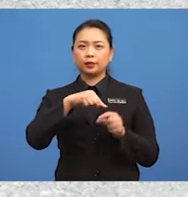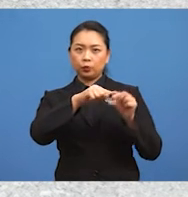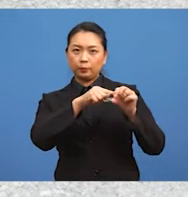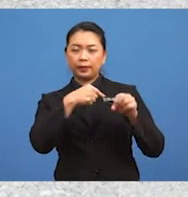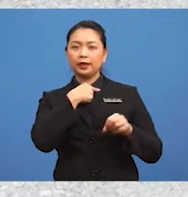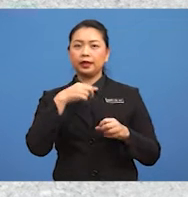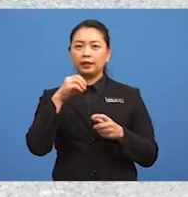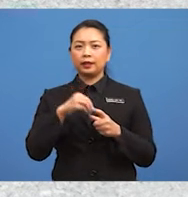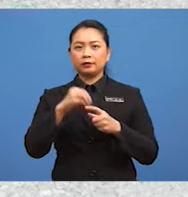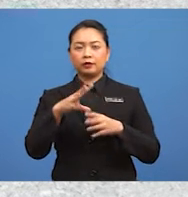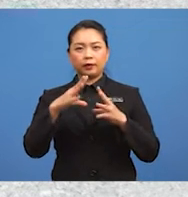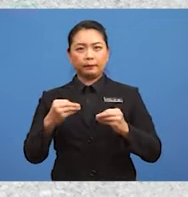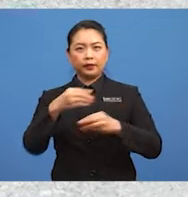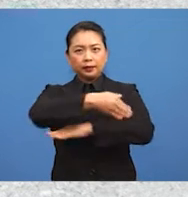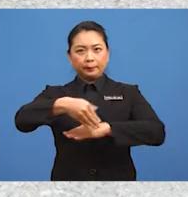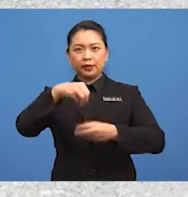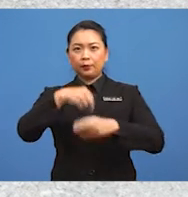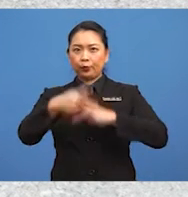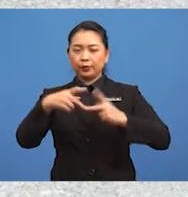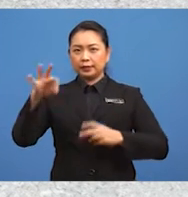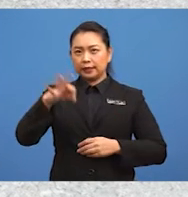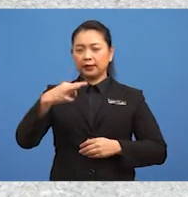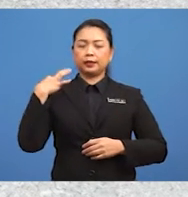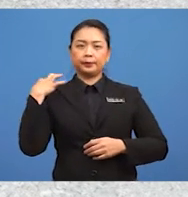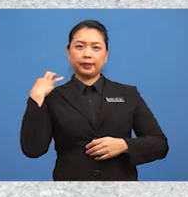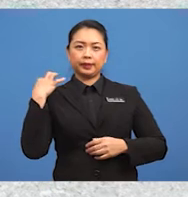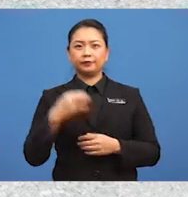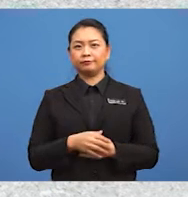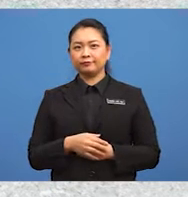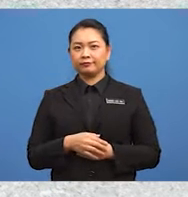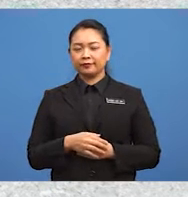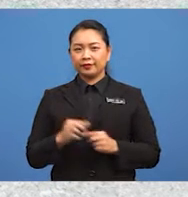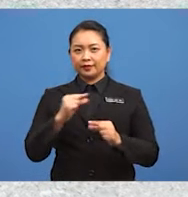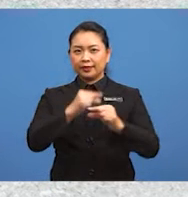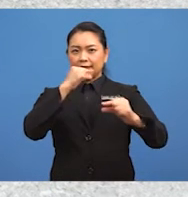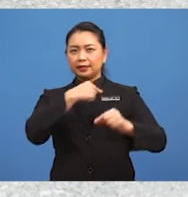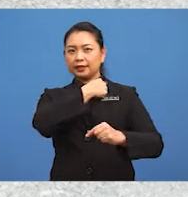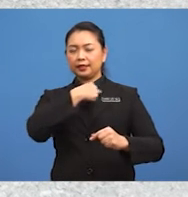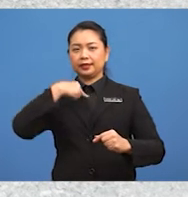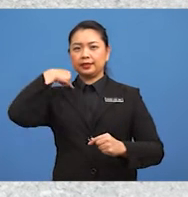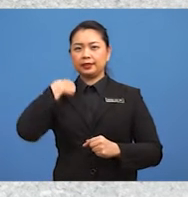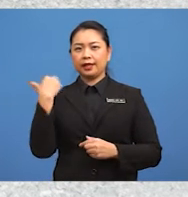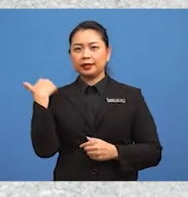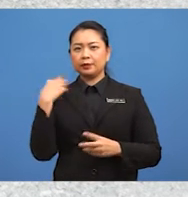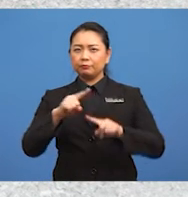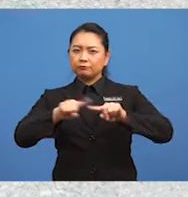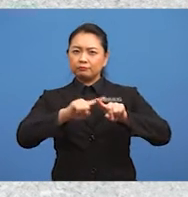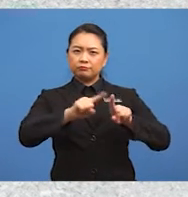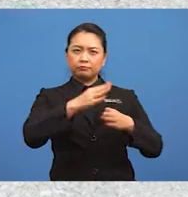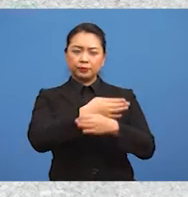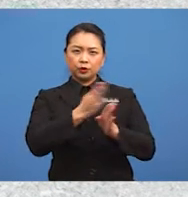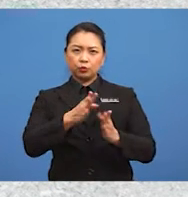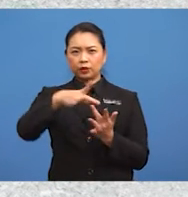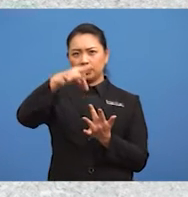tepi dalam proses jahitan pakaian. Garisan leher ini terdiri daripada pelbagai bentuk